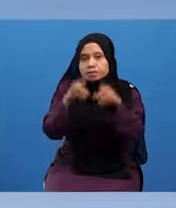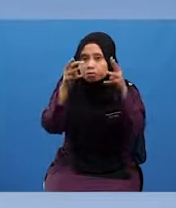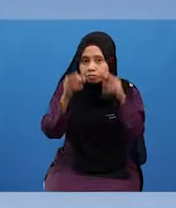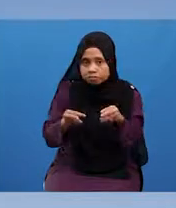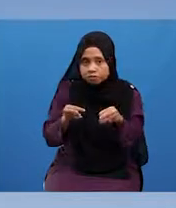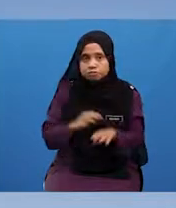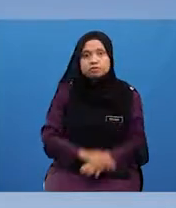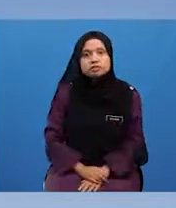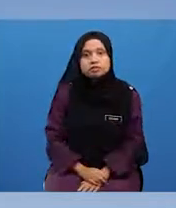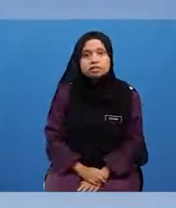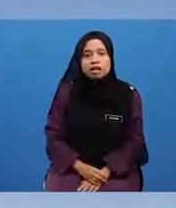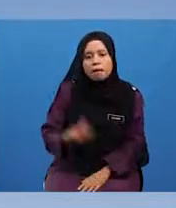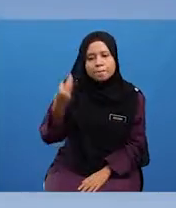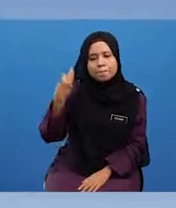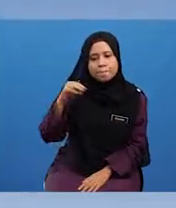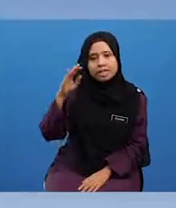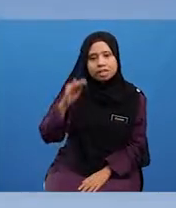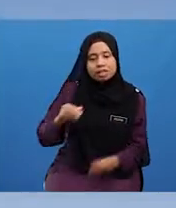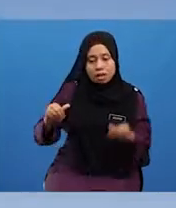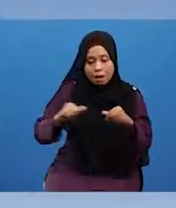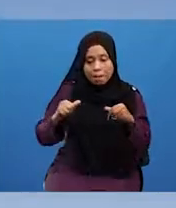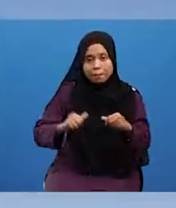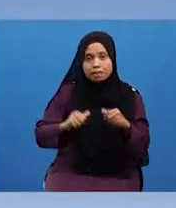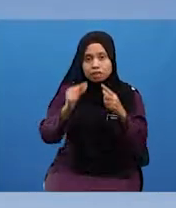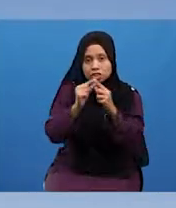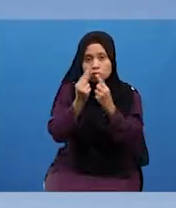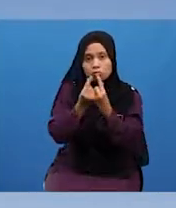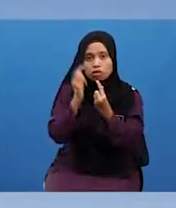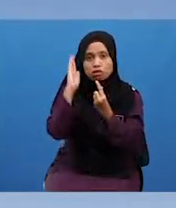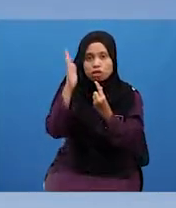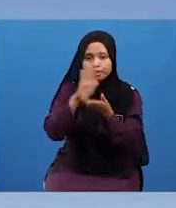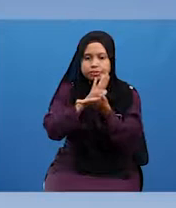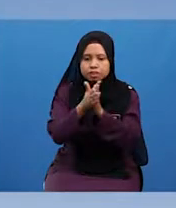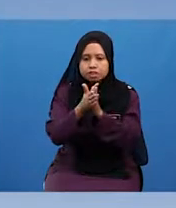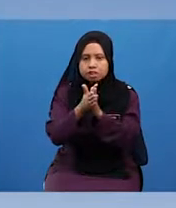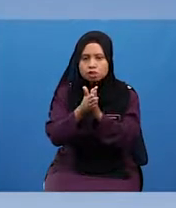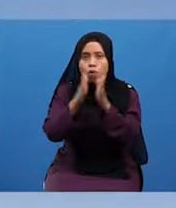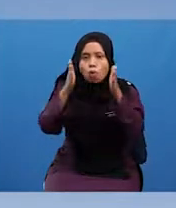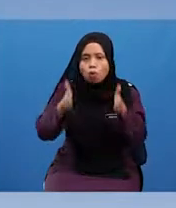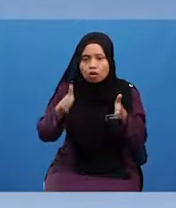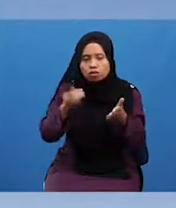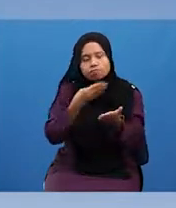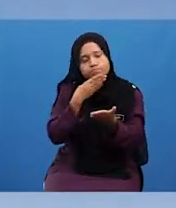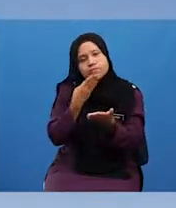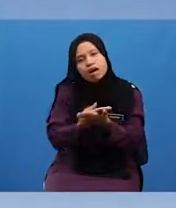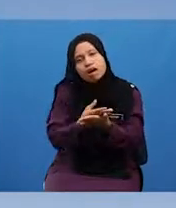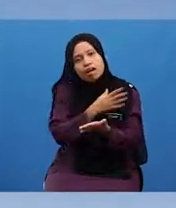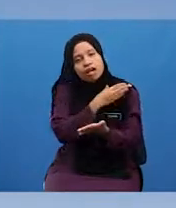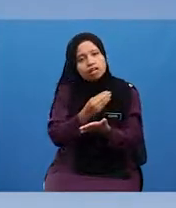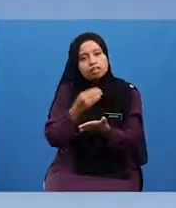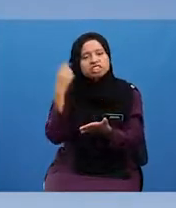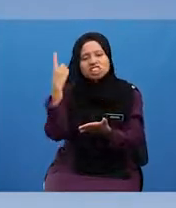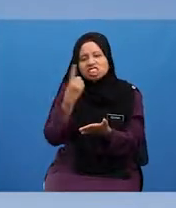manusia. Mereka yang mengamalkan Al-Quran akan menjadi warga negara yang baik